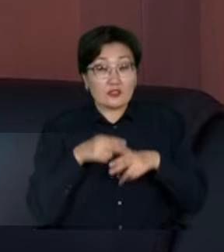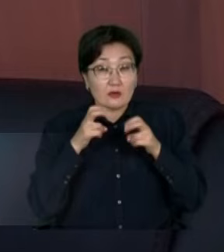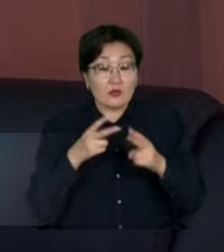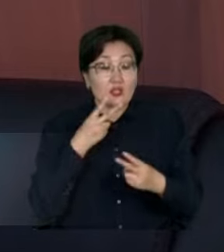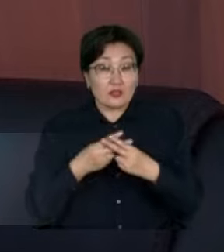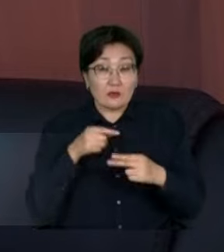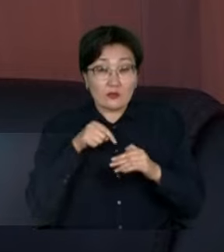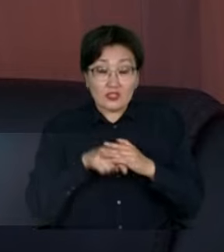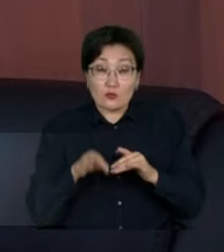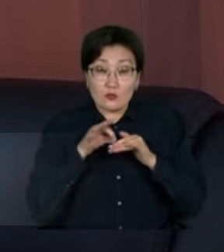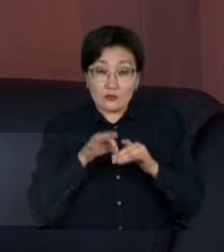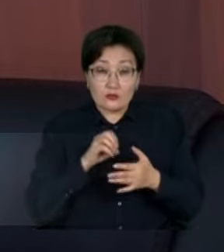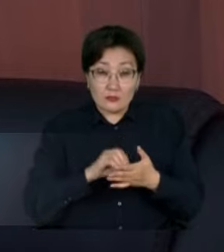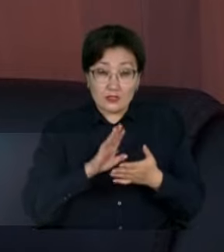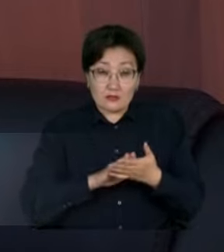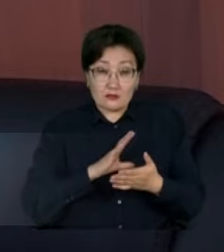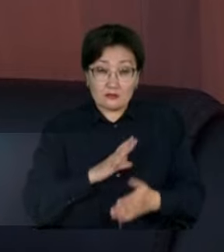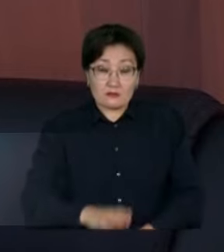мекемелерінде өтеу белгіленсін.